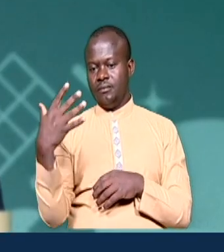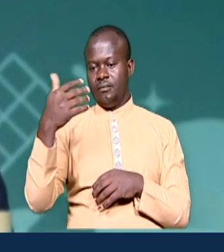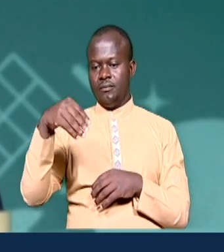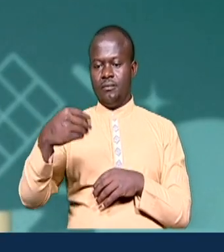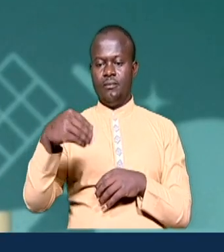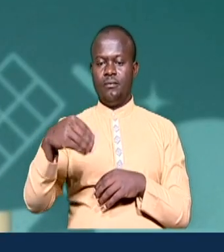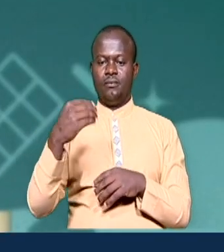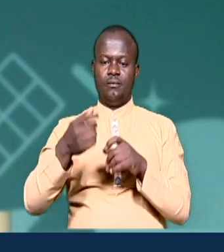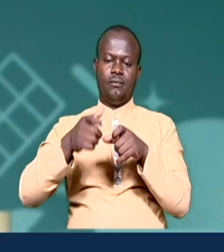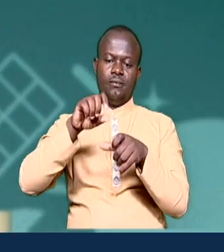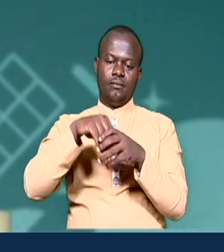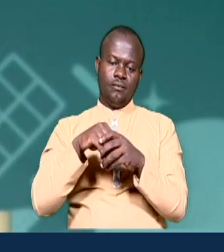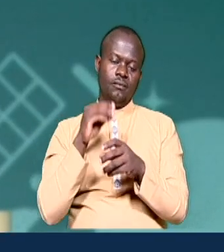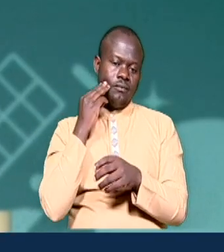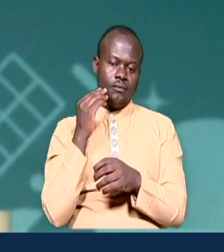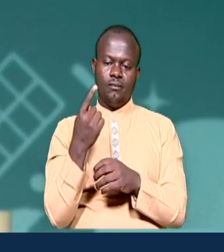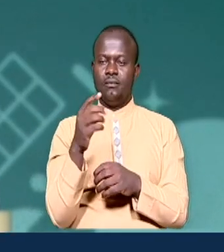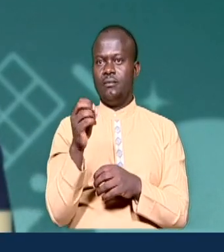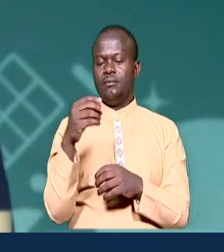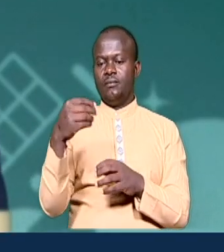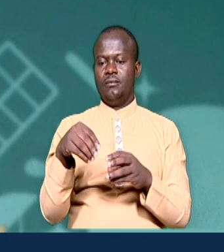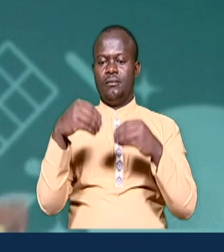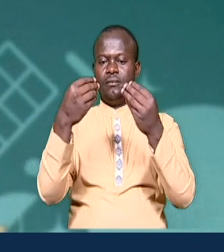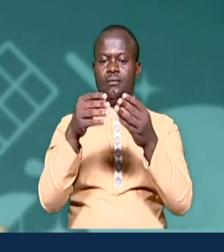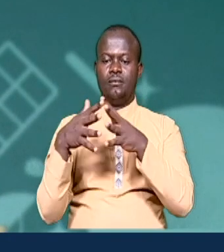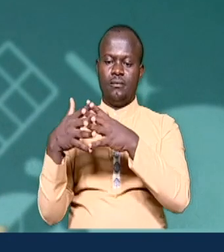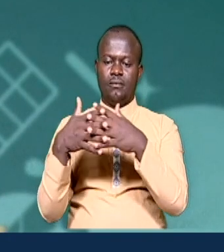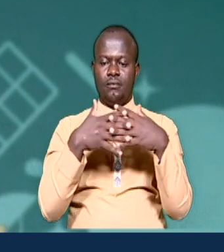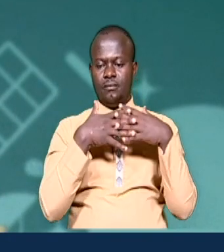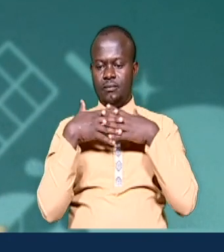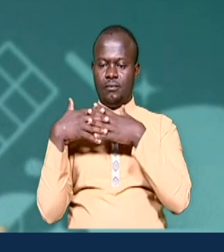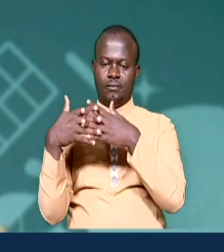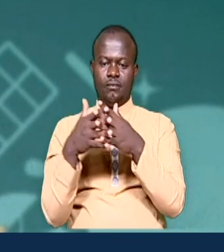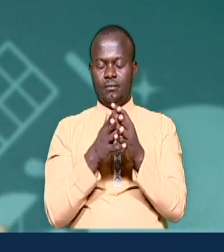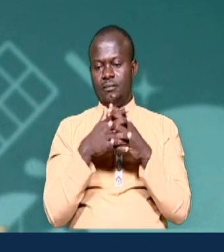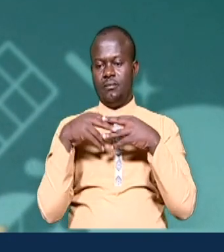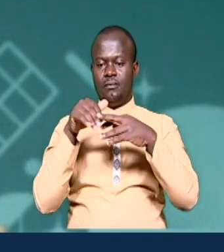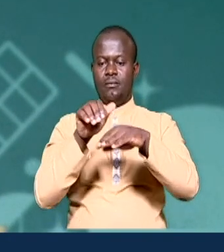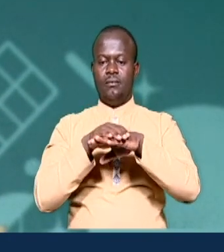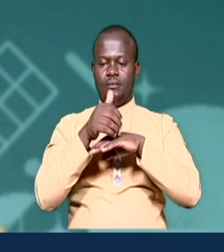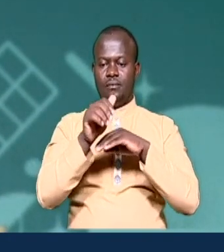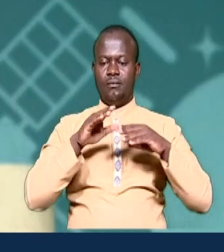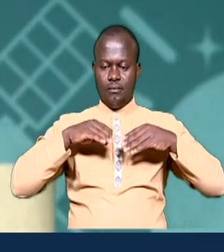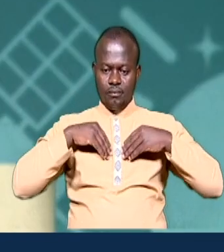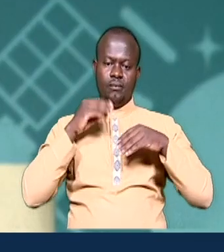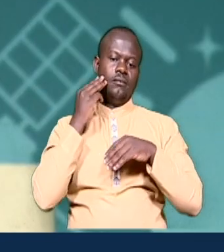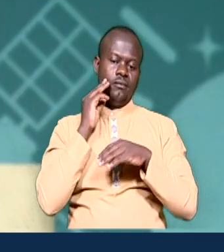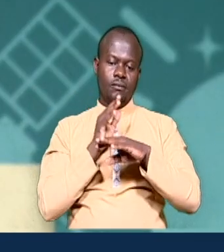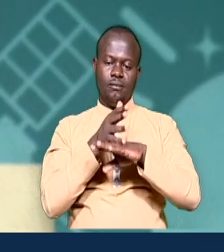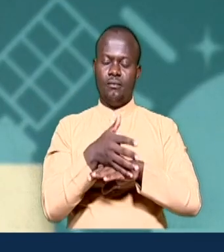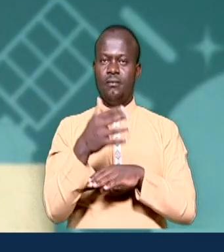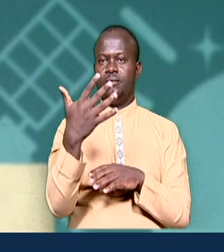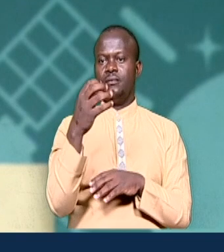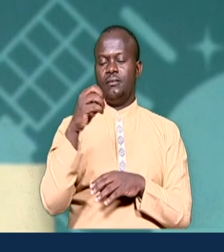z'amadolari, ziyongereyeho miliyoni 100 z'amadolari zatanzwe na Leta Zunze Ubumwe z'Abarabu. Ubwongereza rero bwo bwemeye miliyoni zirenga